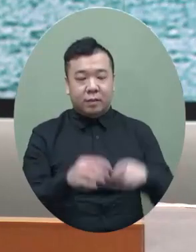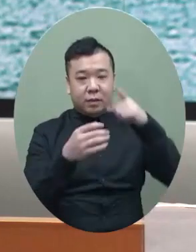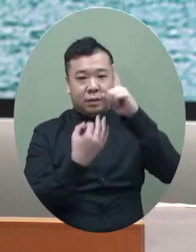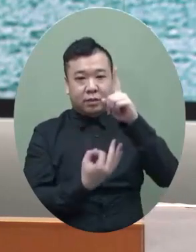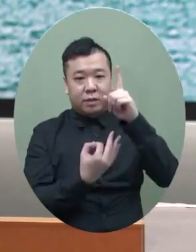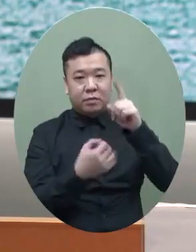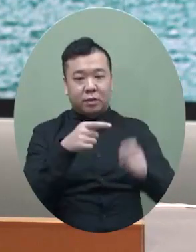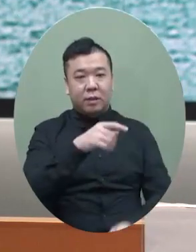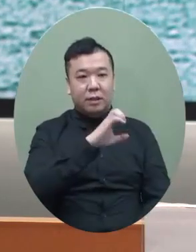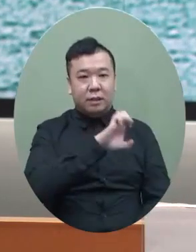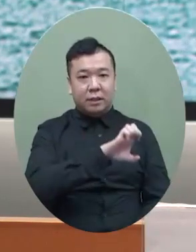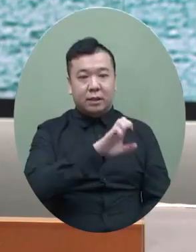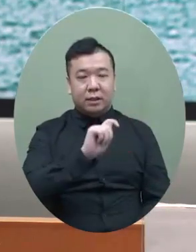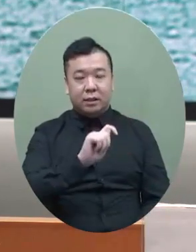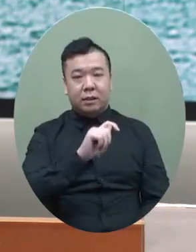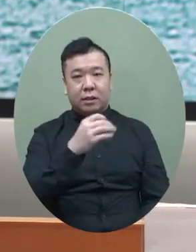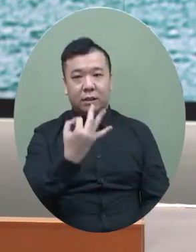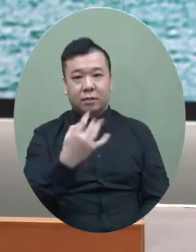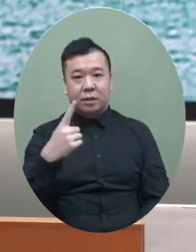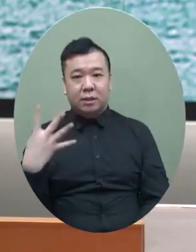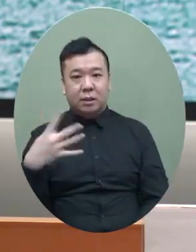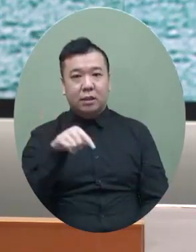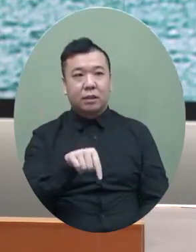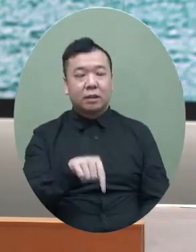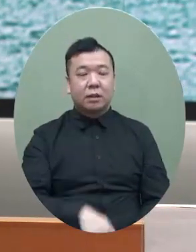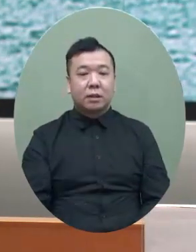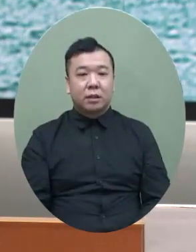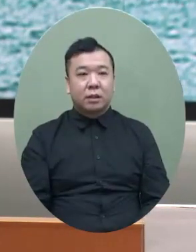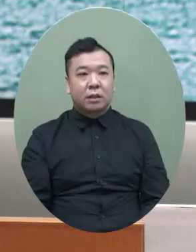1月3號坐 ET3614，係嗰啲